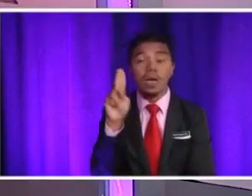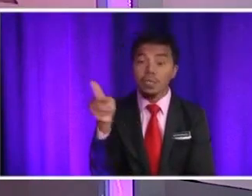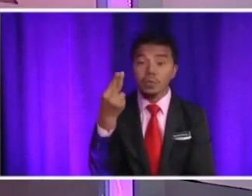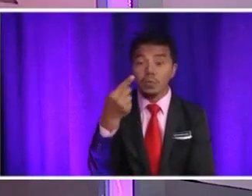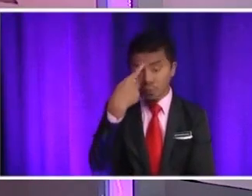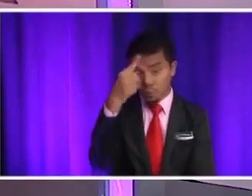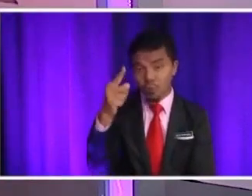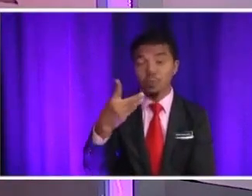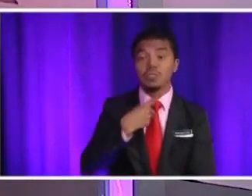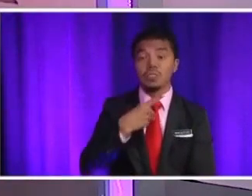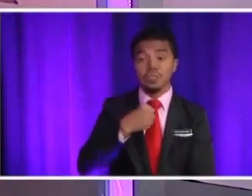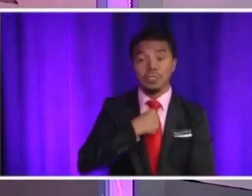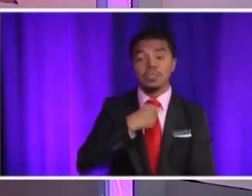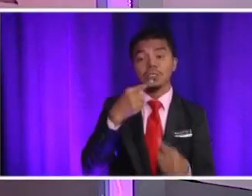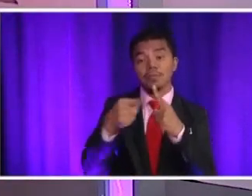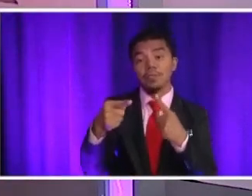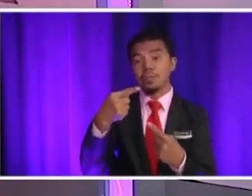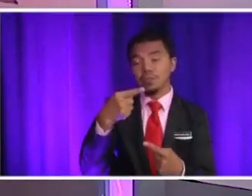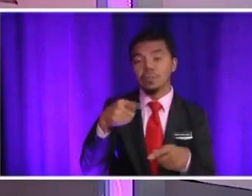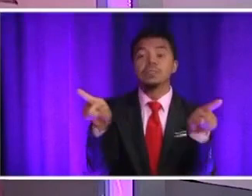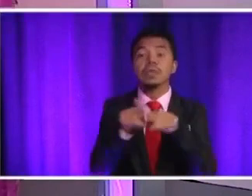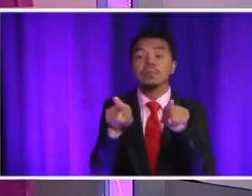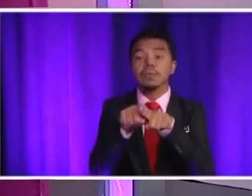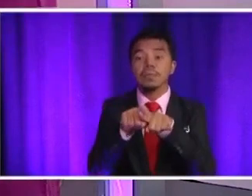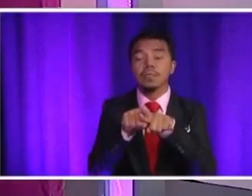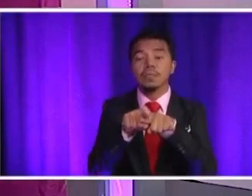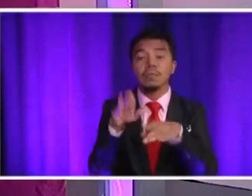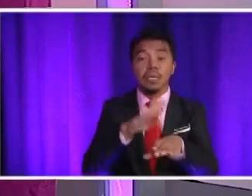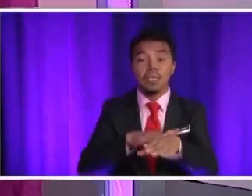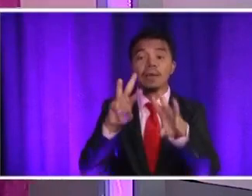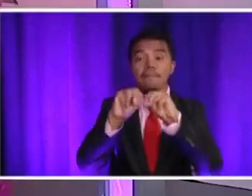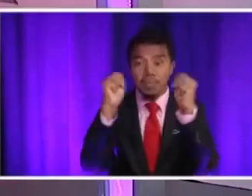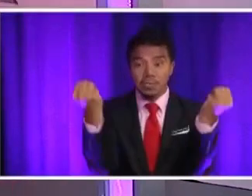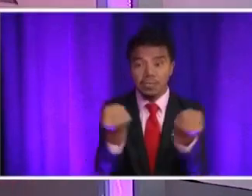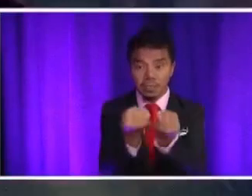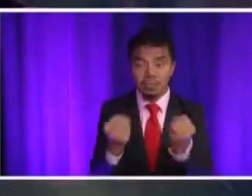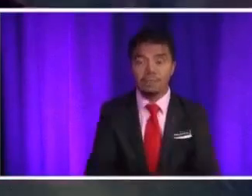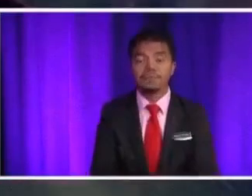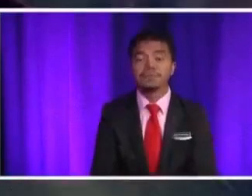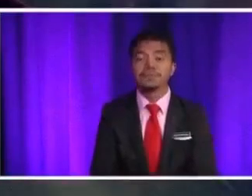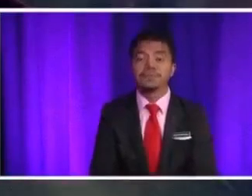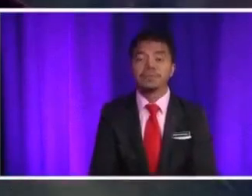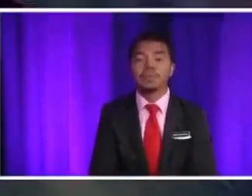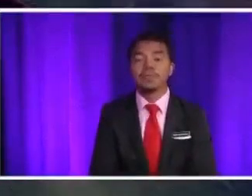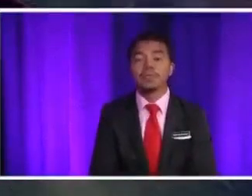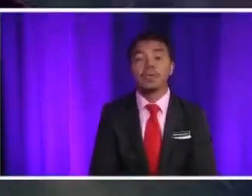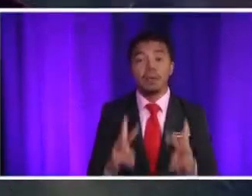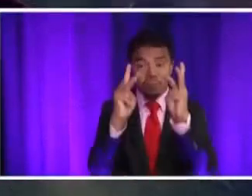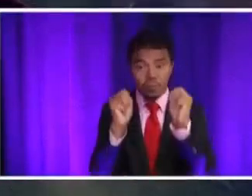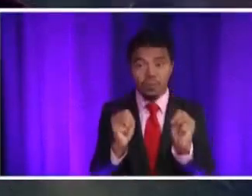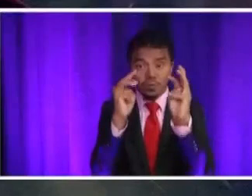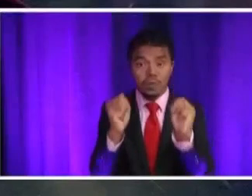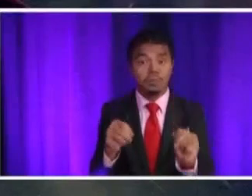untuk orang lain, masyarakat di sekeliling. Jadi itu dia yang murid kena tahu, ciri usahawan dan juga